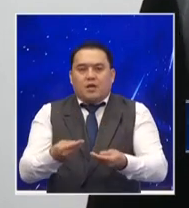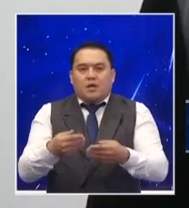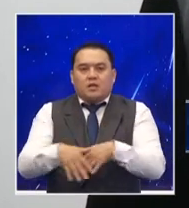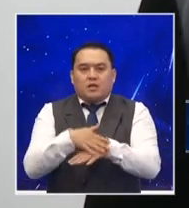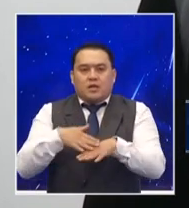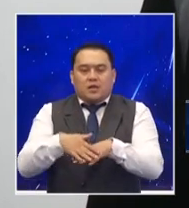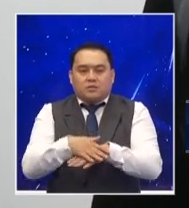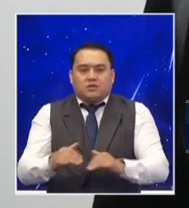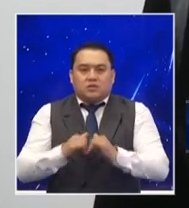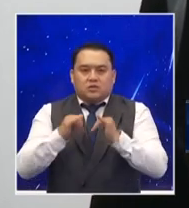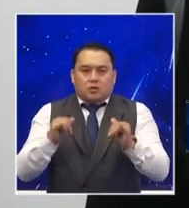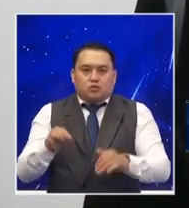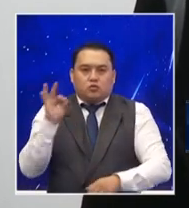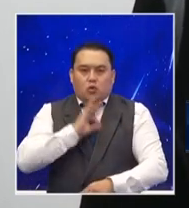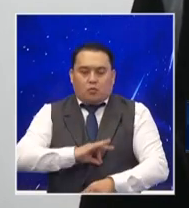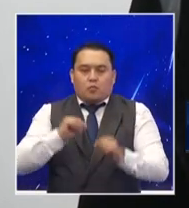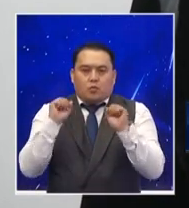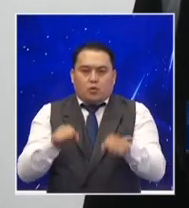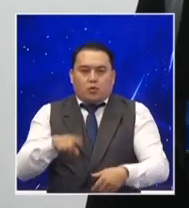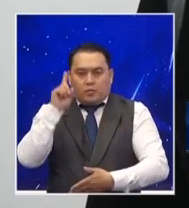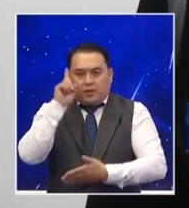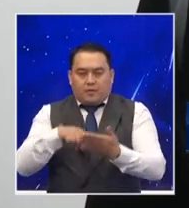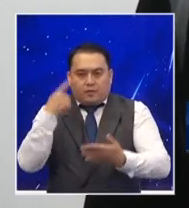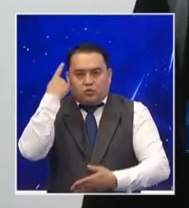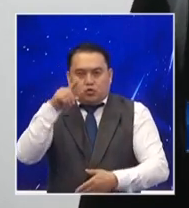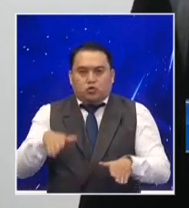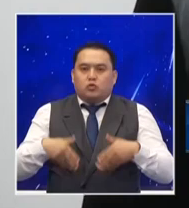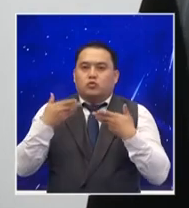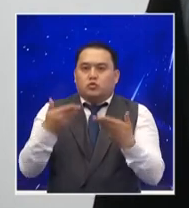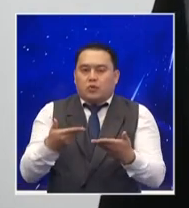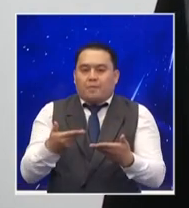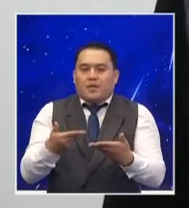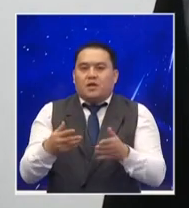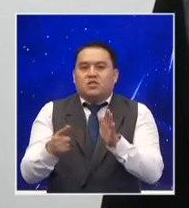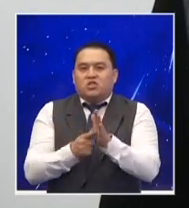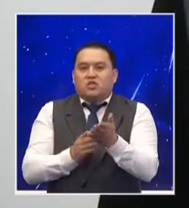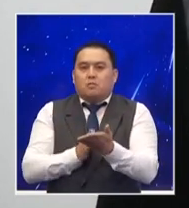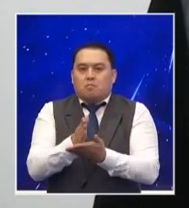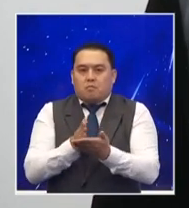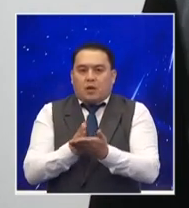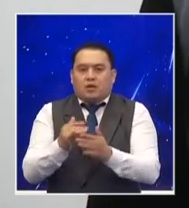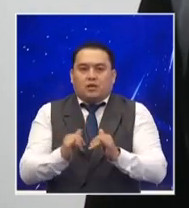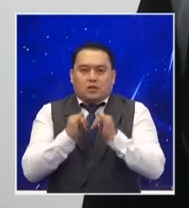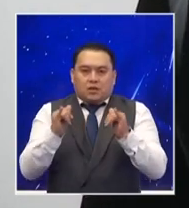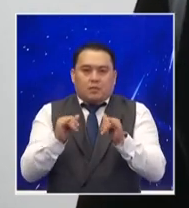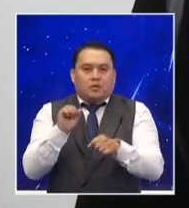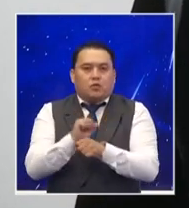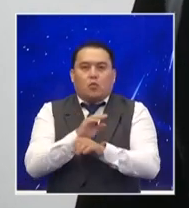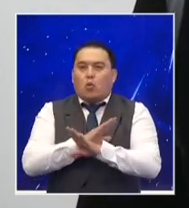біздің пайдамыз зор болатын үлкен мүмкіндіктерге идеяларды ұсынып отыр. Және де жеті бағыт бойынша өзімізді дамытып қана